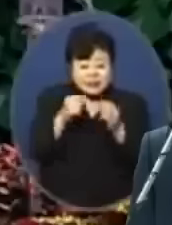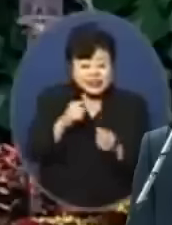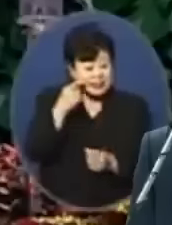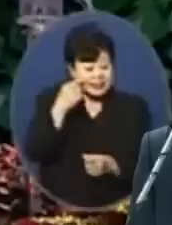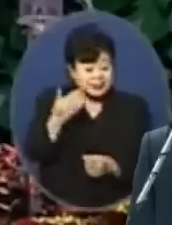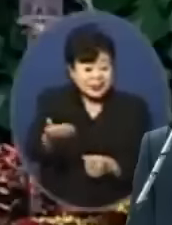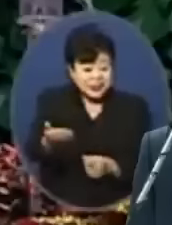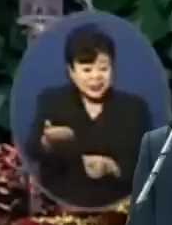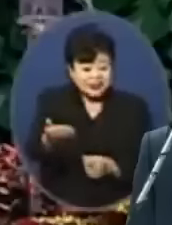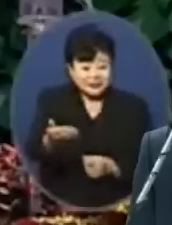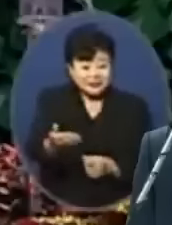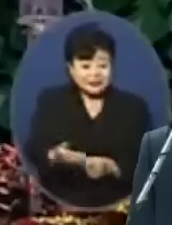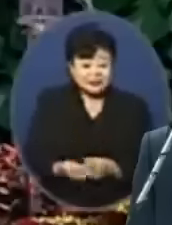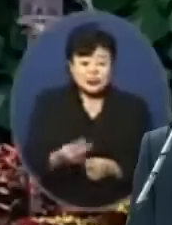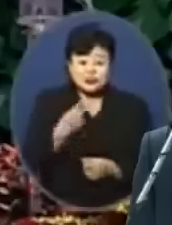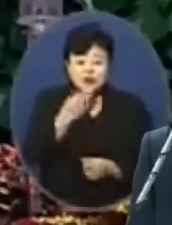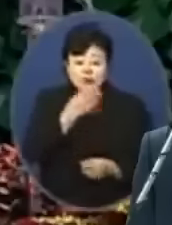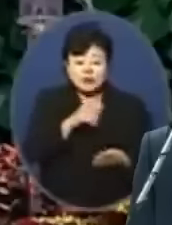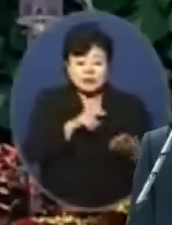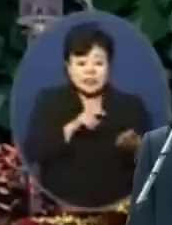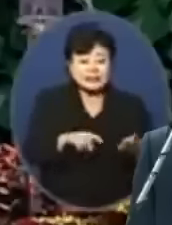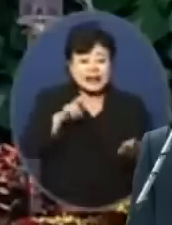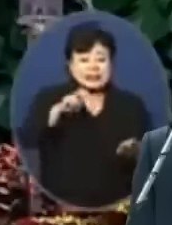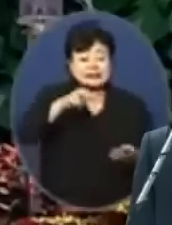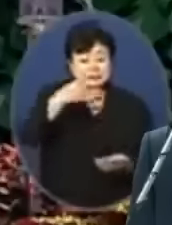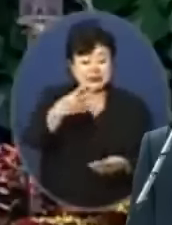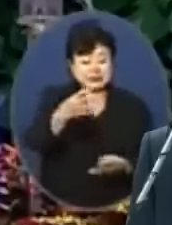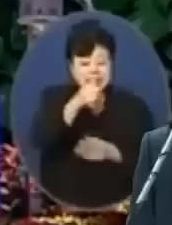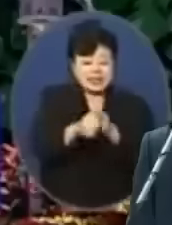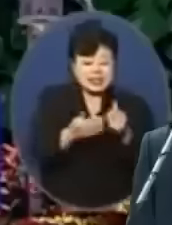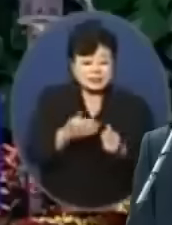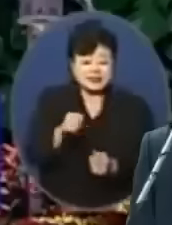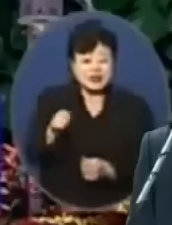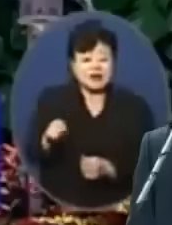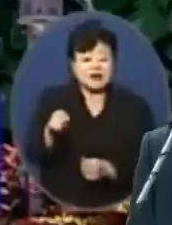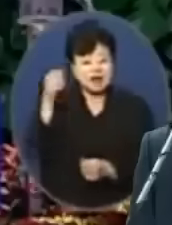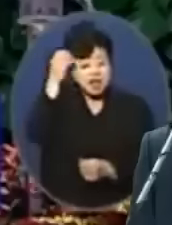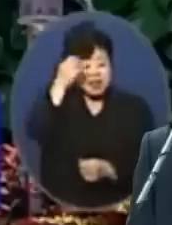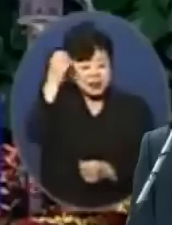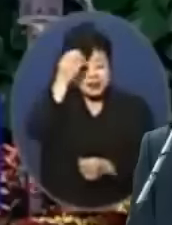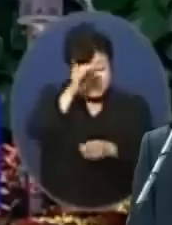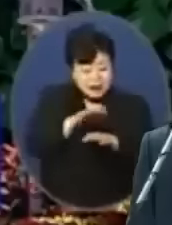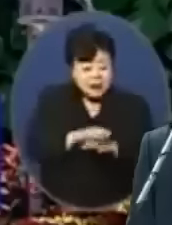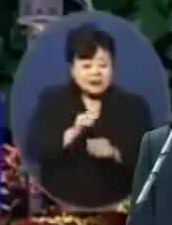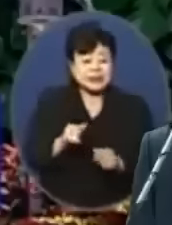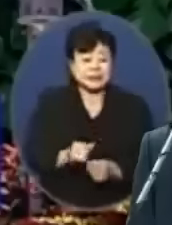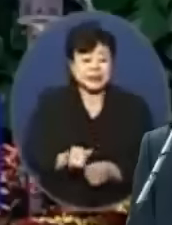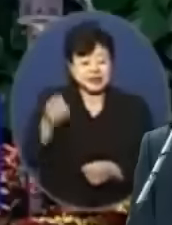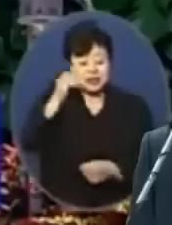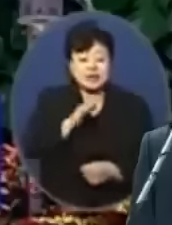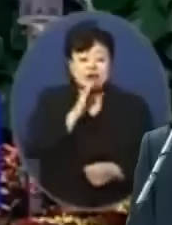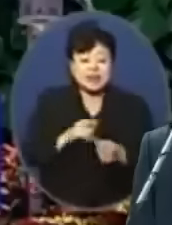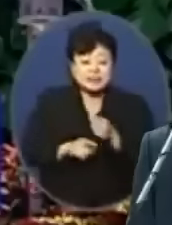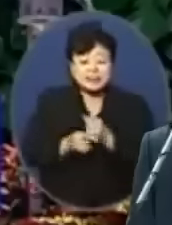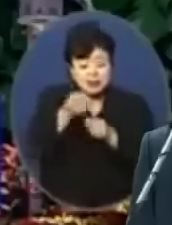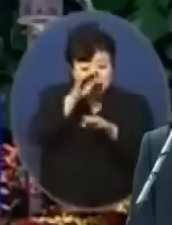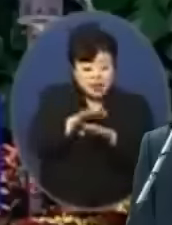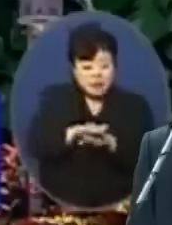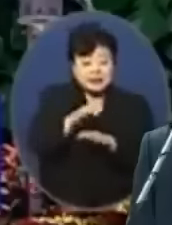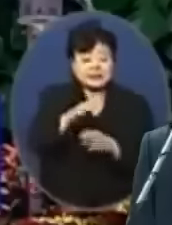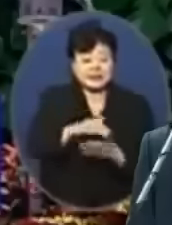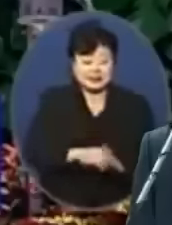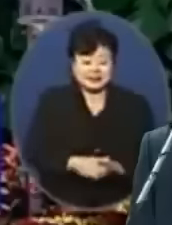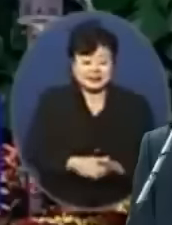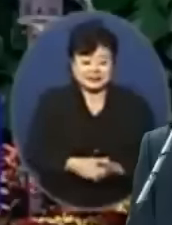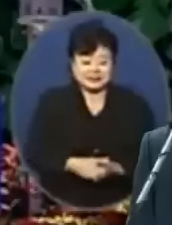되겠는가? 요한복음 4장 24절에 하나님은 영이시니 예배하는 자가 영과 진리로